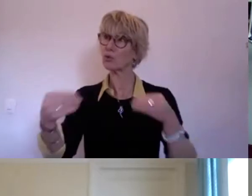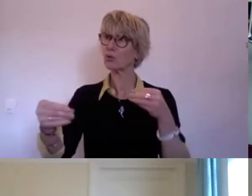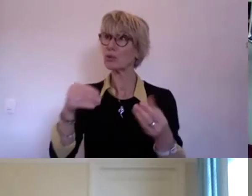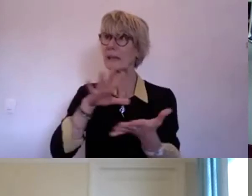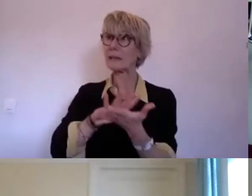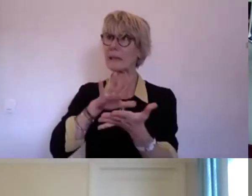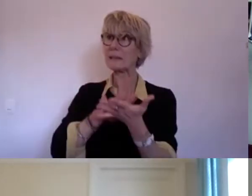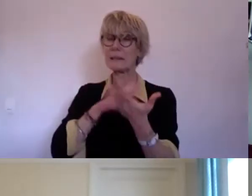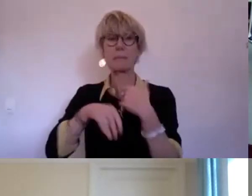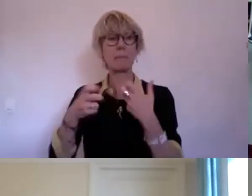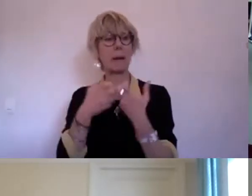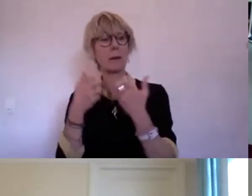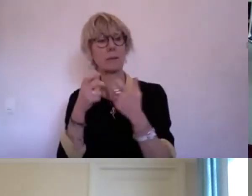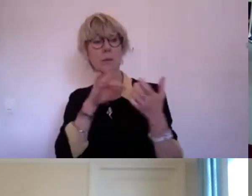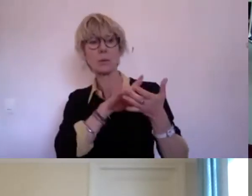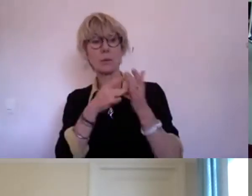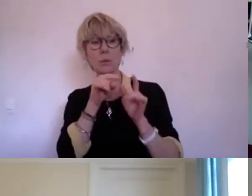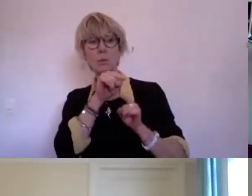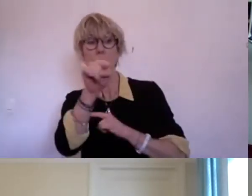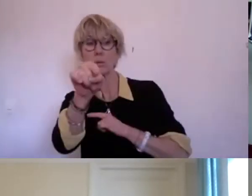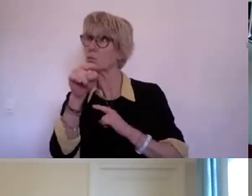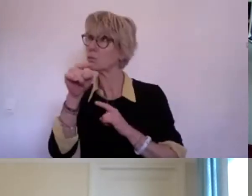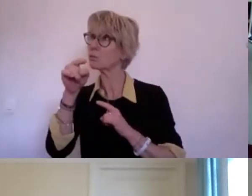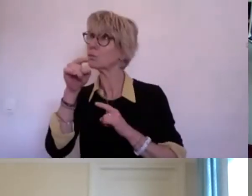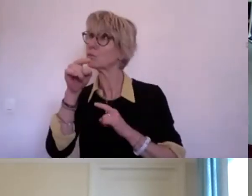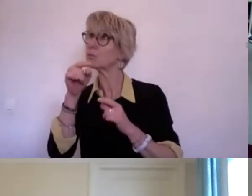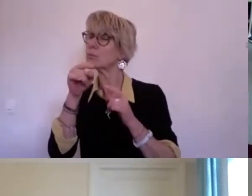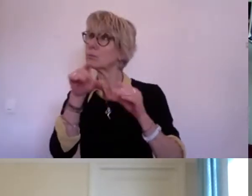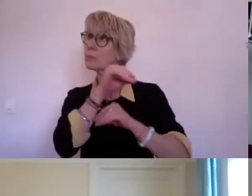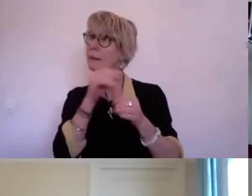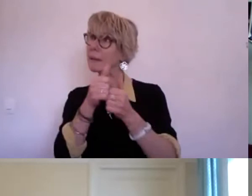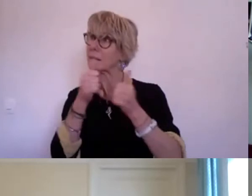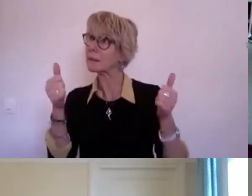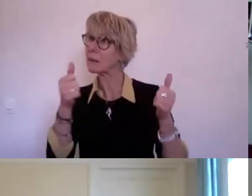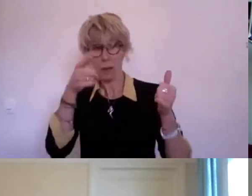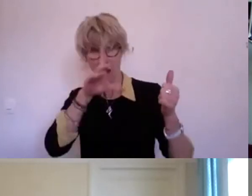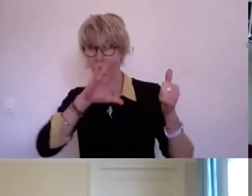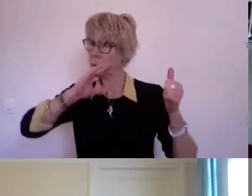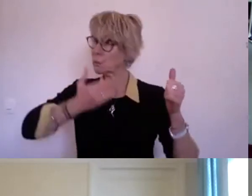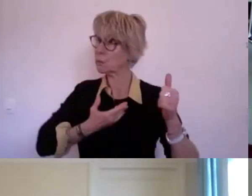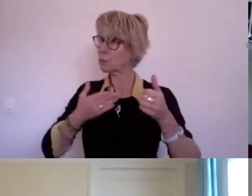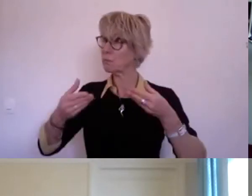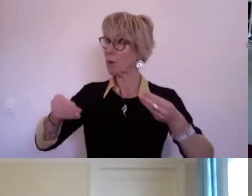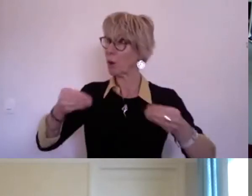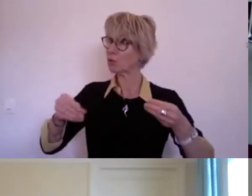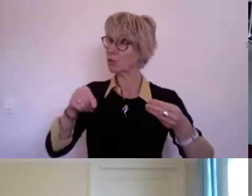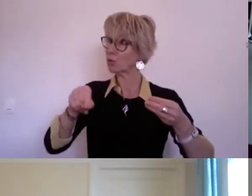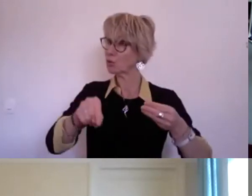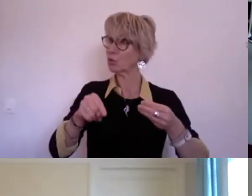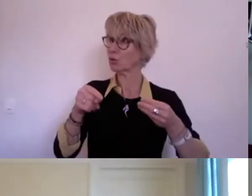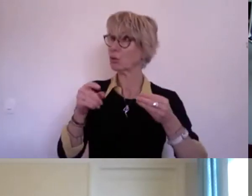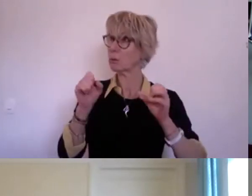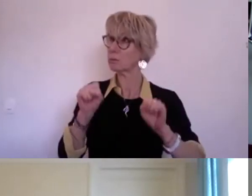distance recevait-il à domicile les planches tactiles ? Une question très précise. Non, tout à fait. On a mis l'audiodescription en